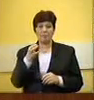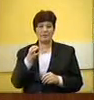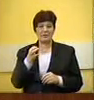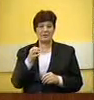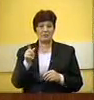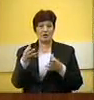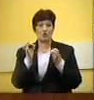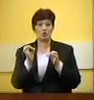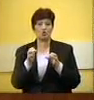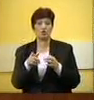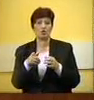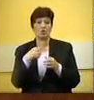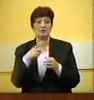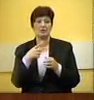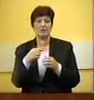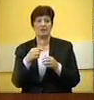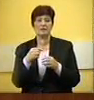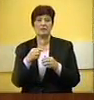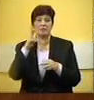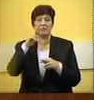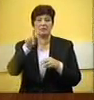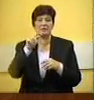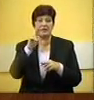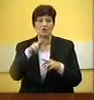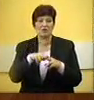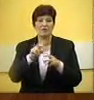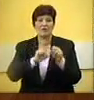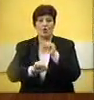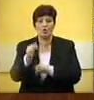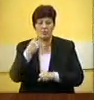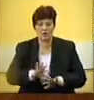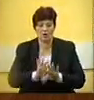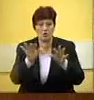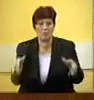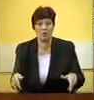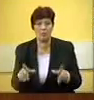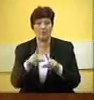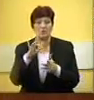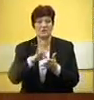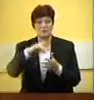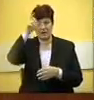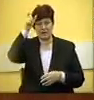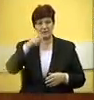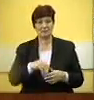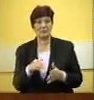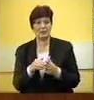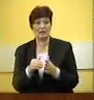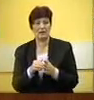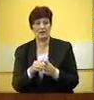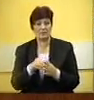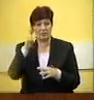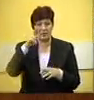Pitajte vodoprivredne stručnjake i oni će vam reći da je pitanje rešavanja odbrane od poplave u centralnoj Srbiji na jedan način treba